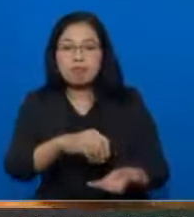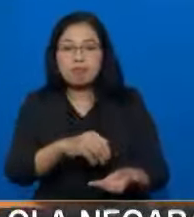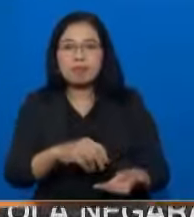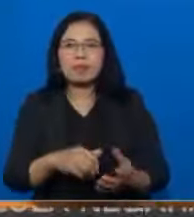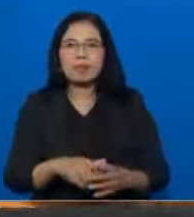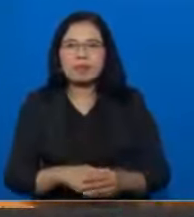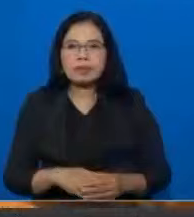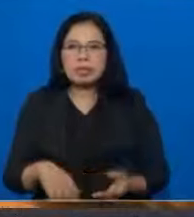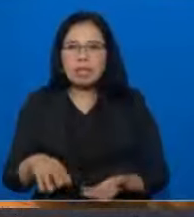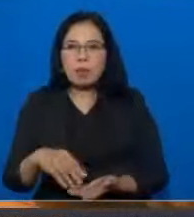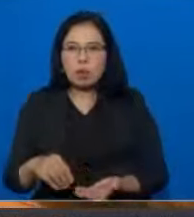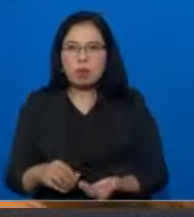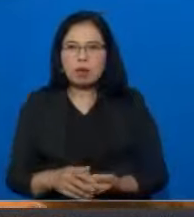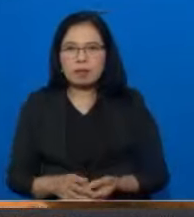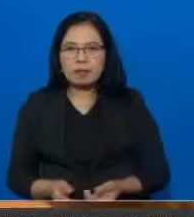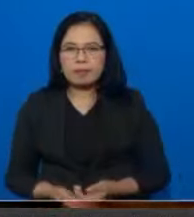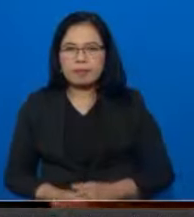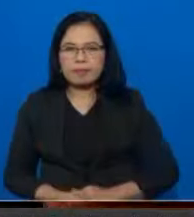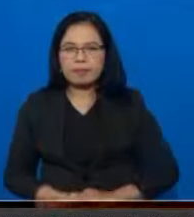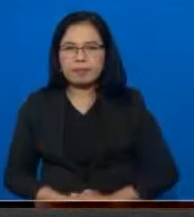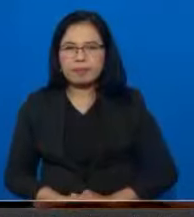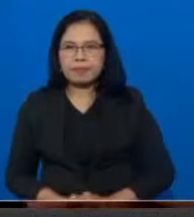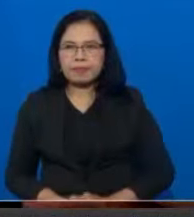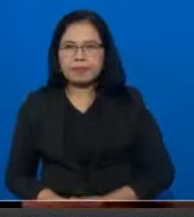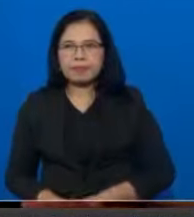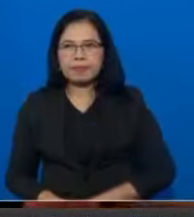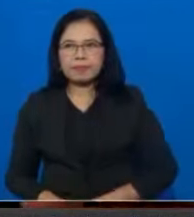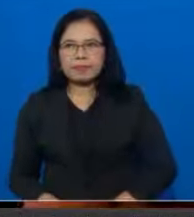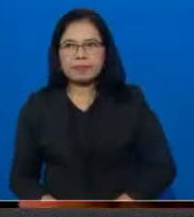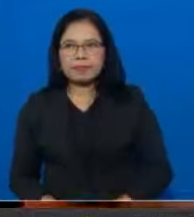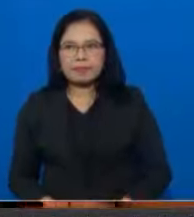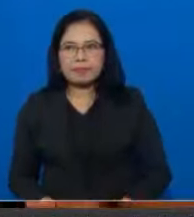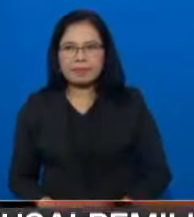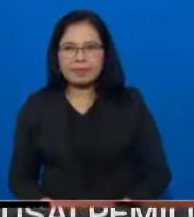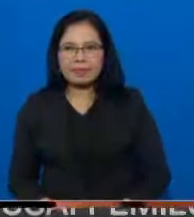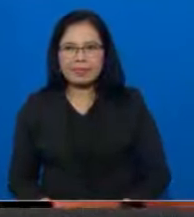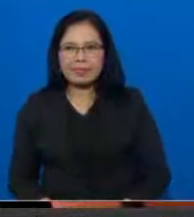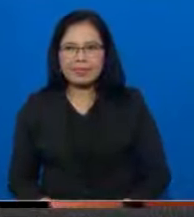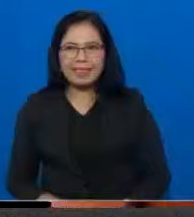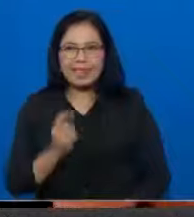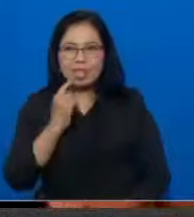garam, lalu difermentasi. Ini tongcainya.